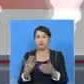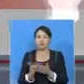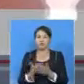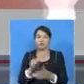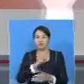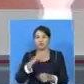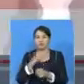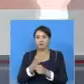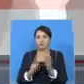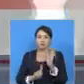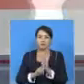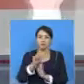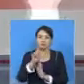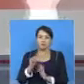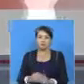өз жұмысын бастады.